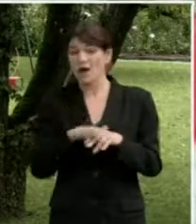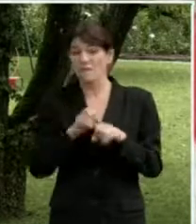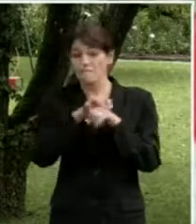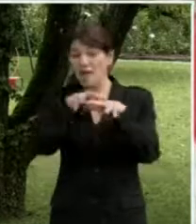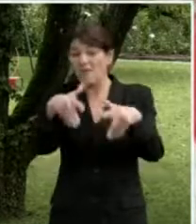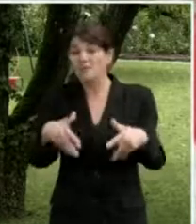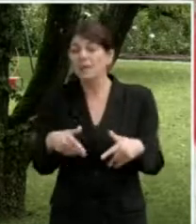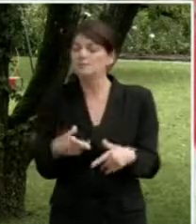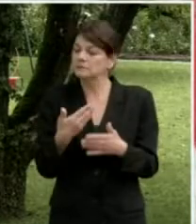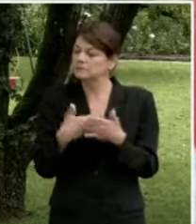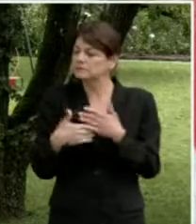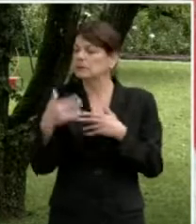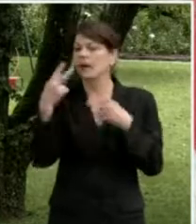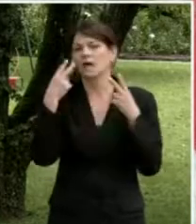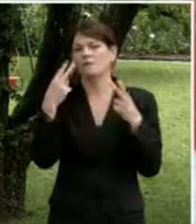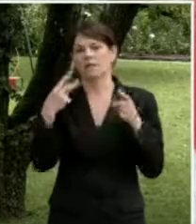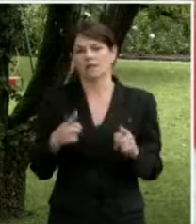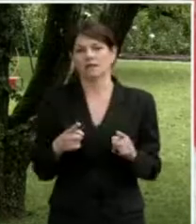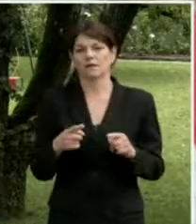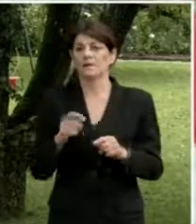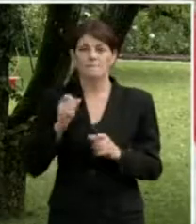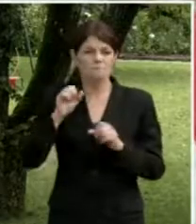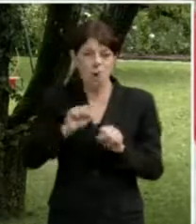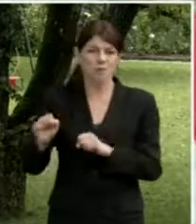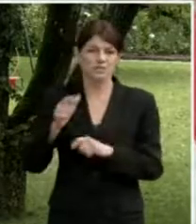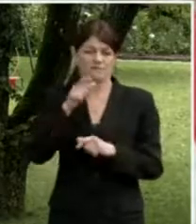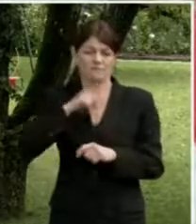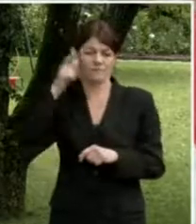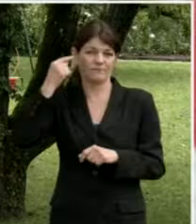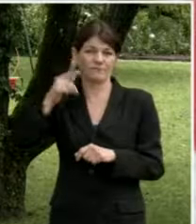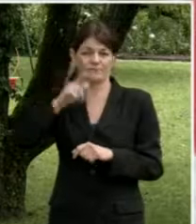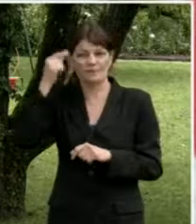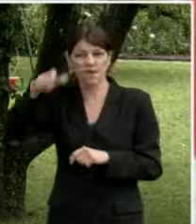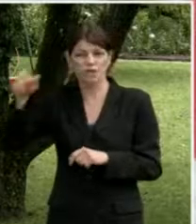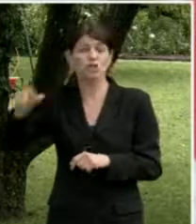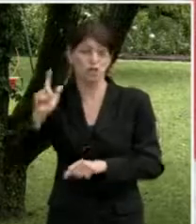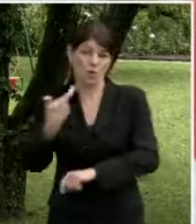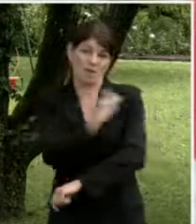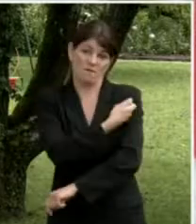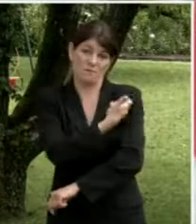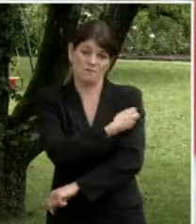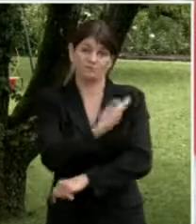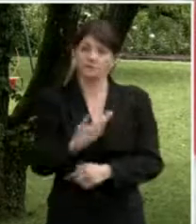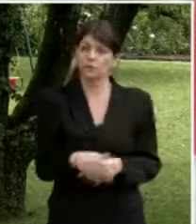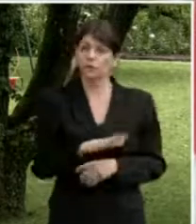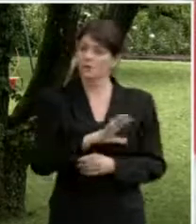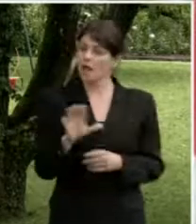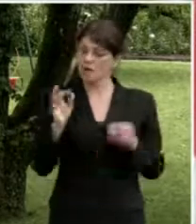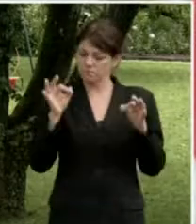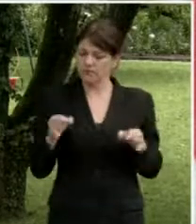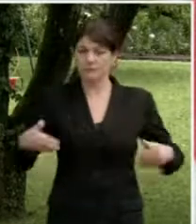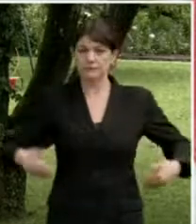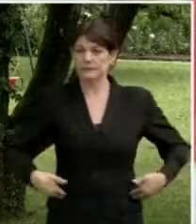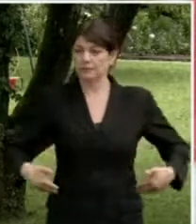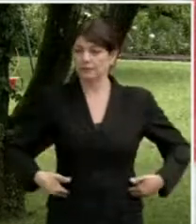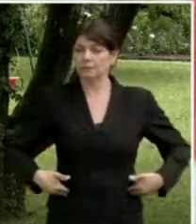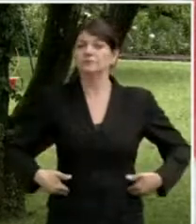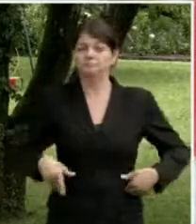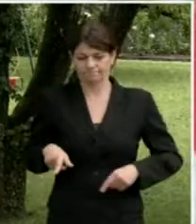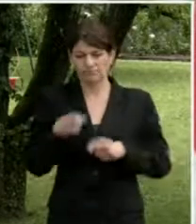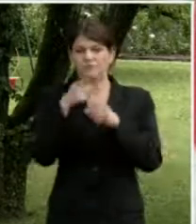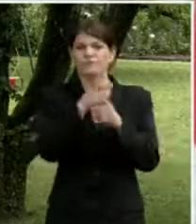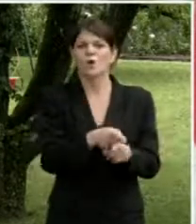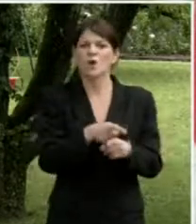entscheidend, dass sich möglichst viele von uns impfen lassen und sich alle diszipliniert an die